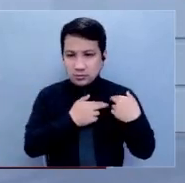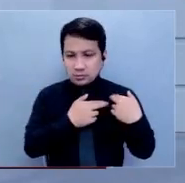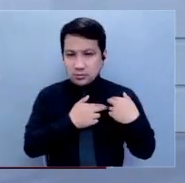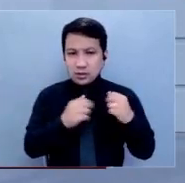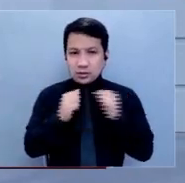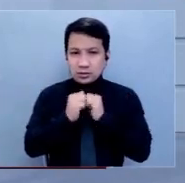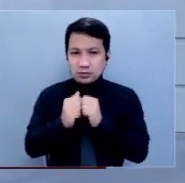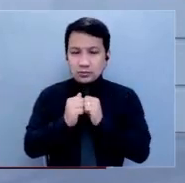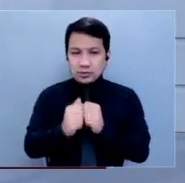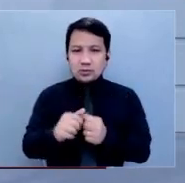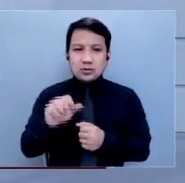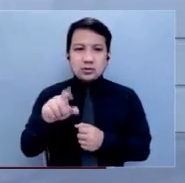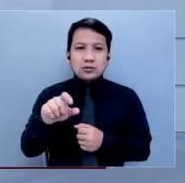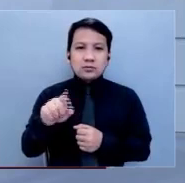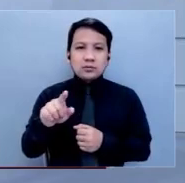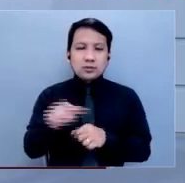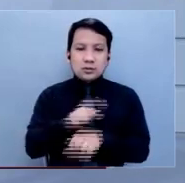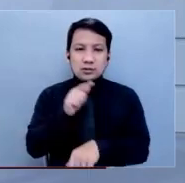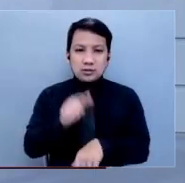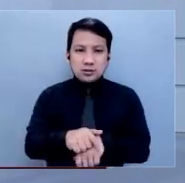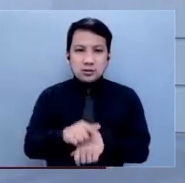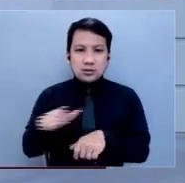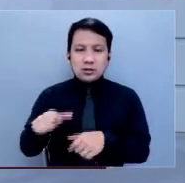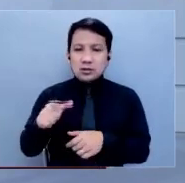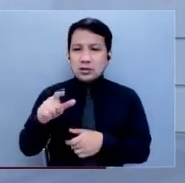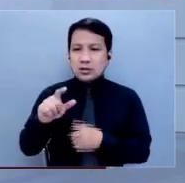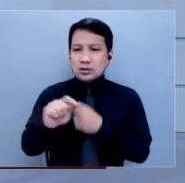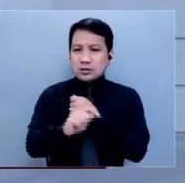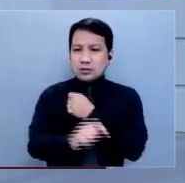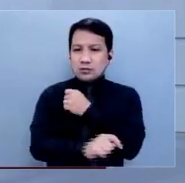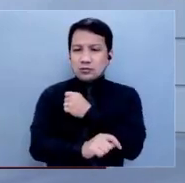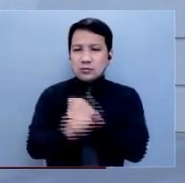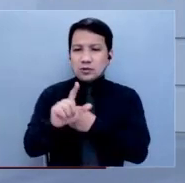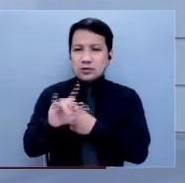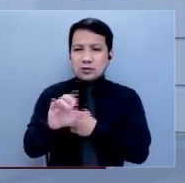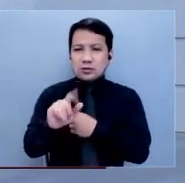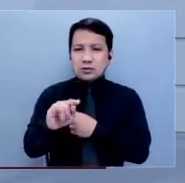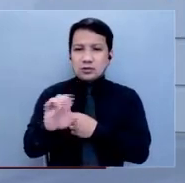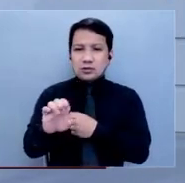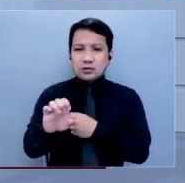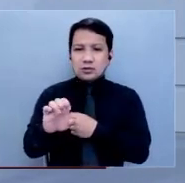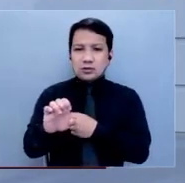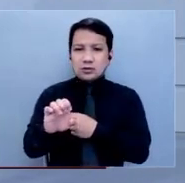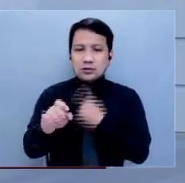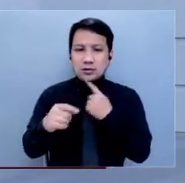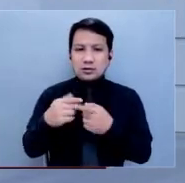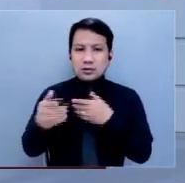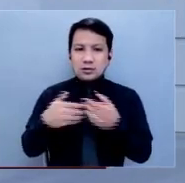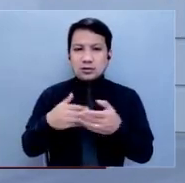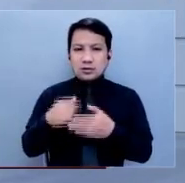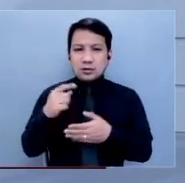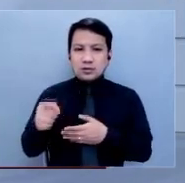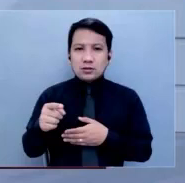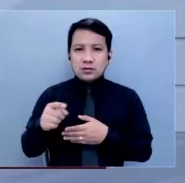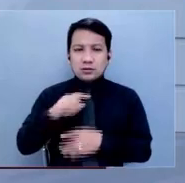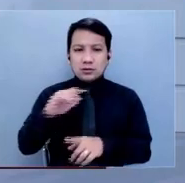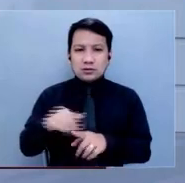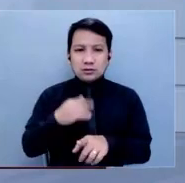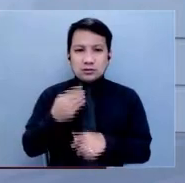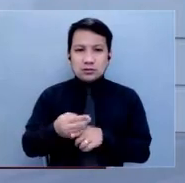ang 11 piraso ng lupa sa Tacloban, Leyte. Dito na pumalag ang mga Marcos.